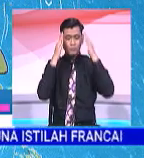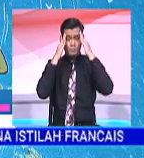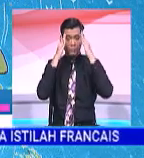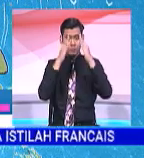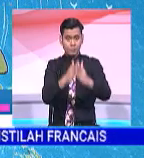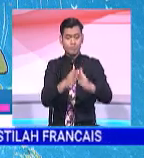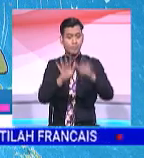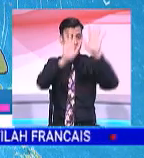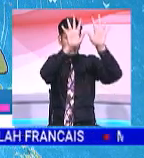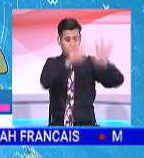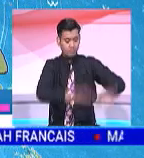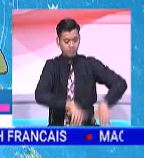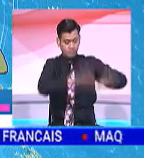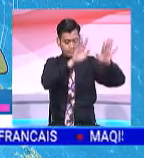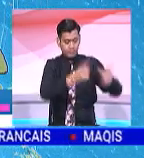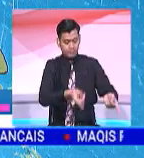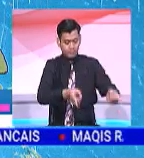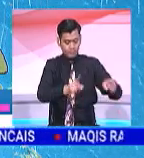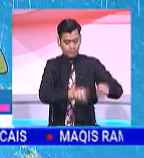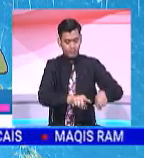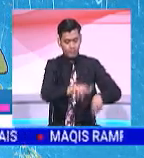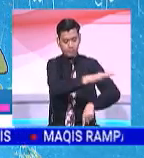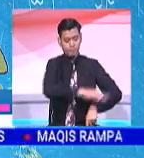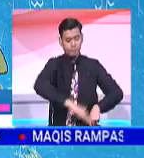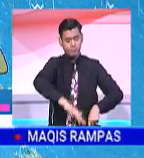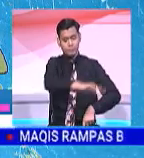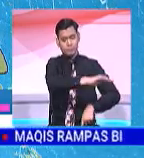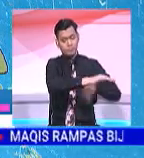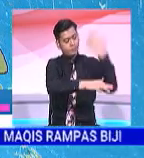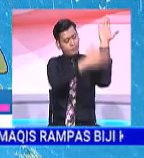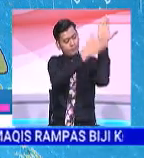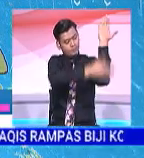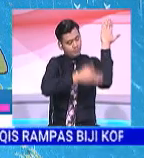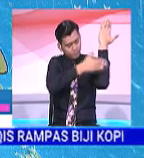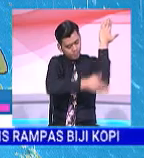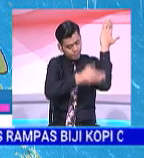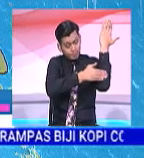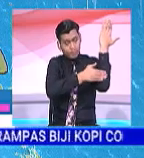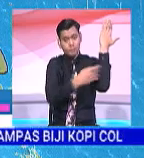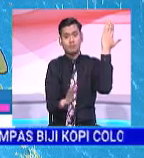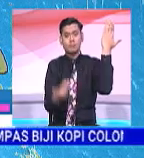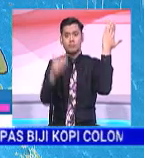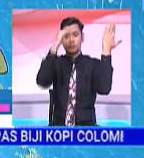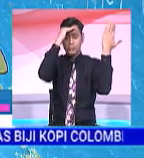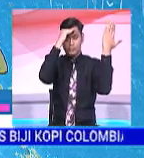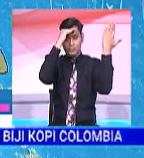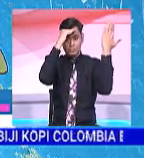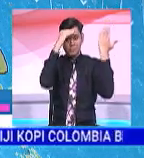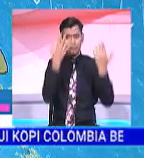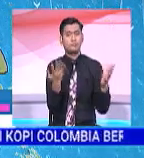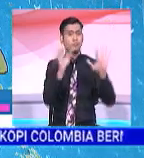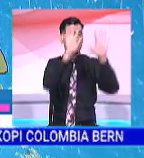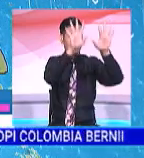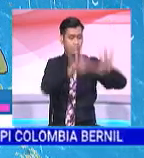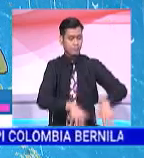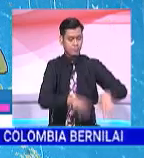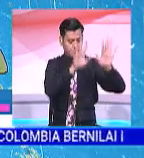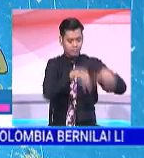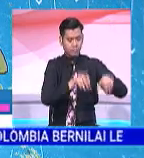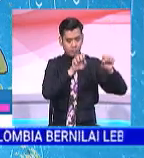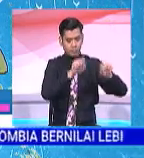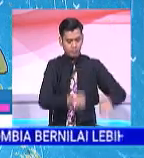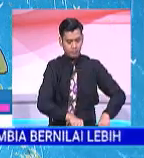Februari 2022 membabitkan individu berusia 18 tahun dan ke atas dengan sasaran kira-kira 14 juta